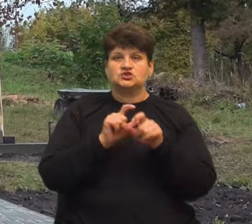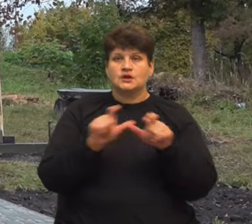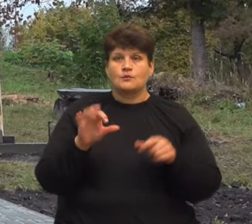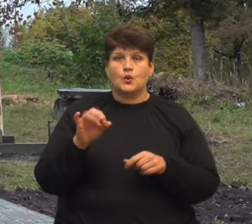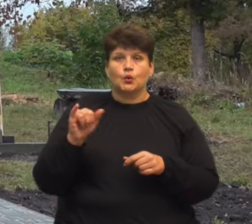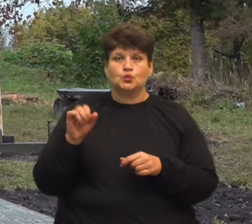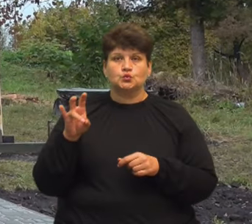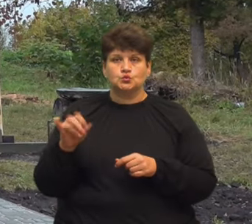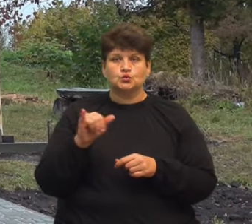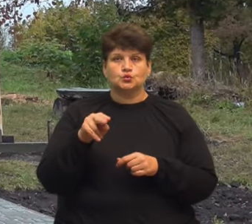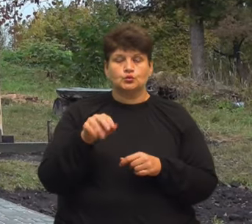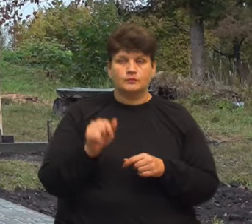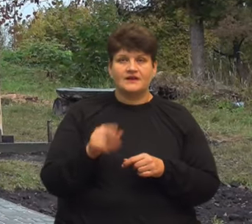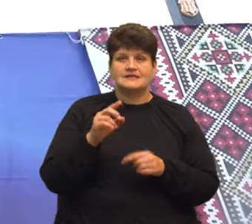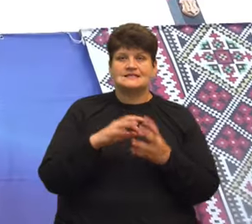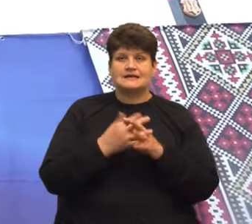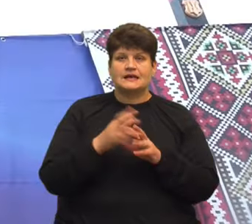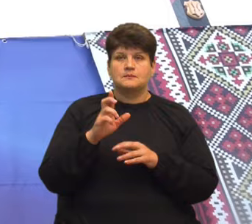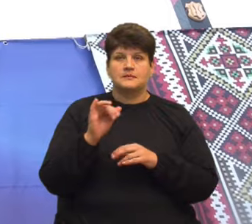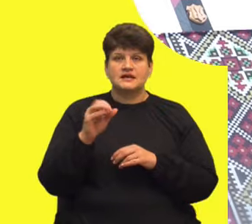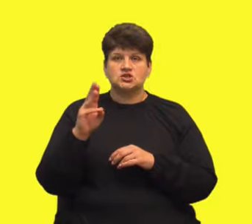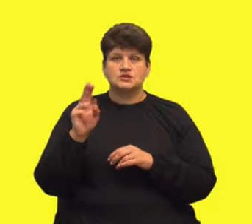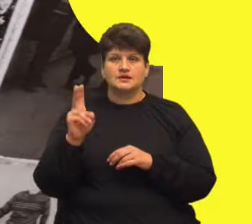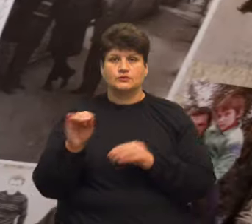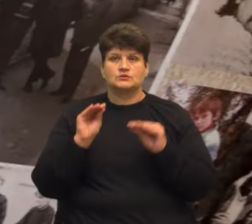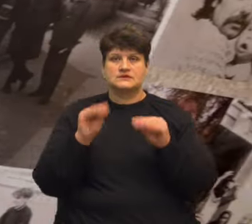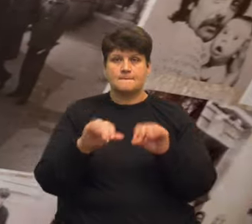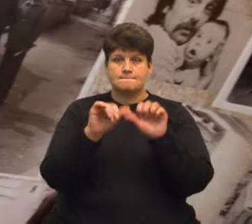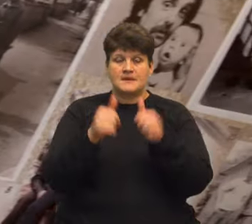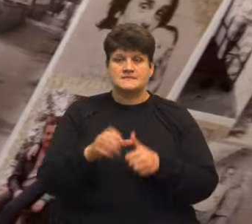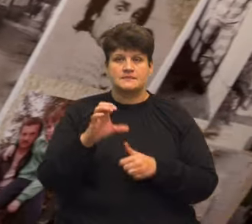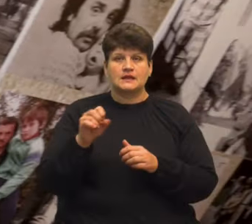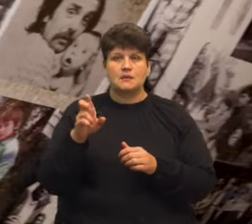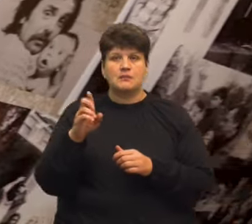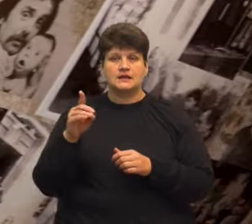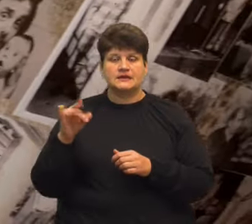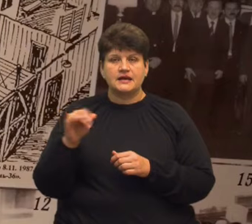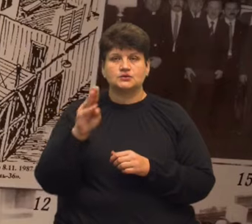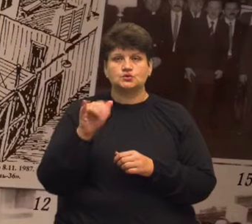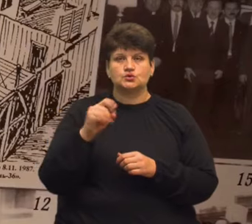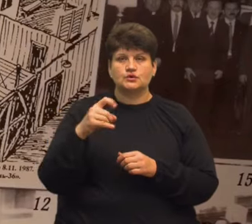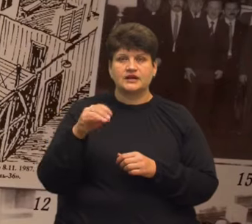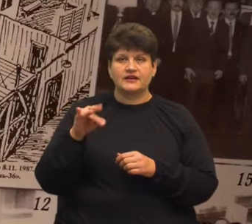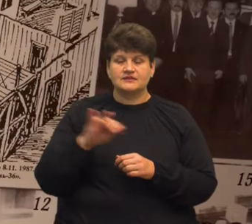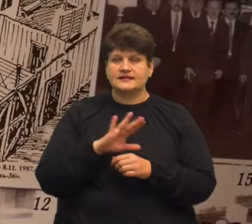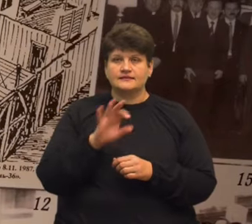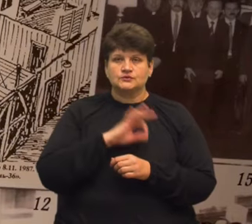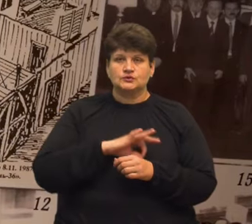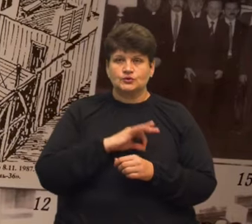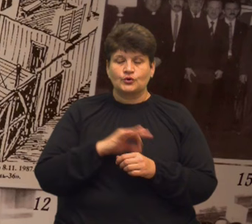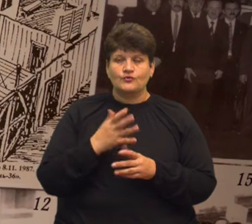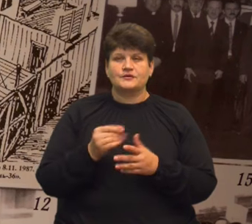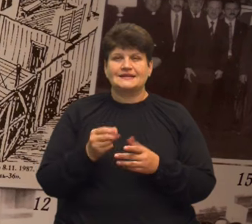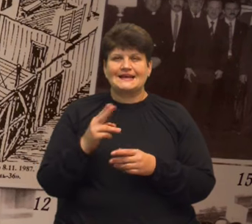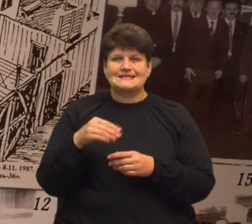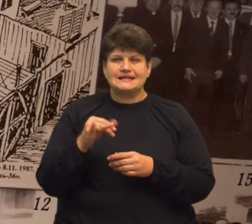Бишки встановили пам'ятники Роману Шухевичу та Степану Бандері. Не використовував пісенники, які друкувала партія. Дисидент з